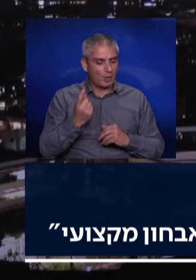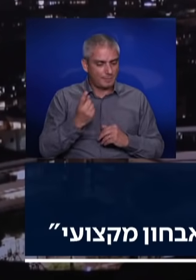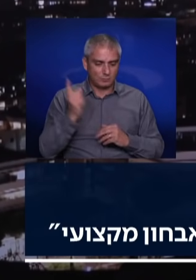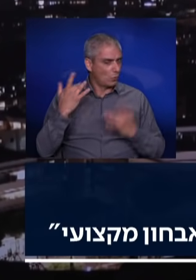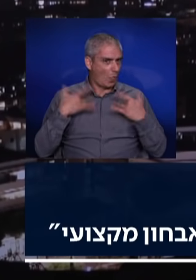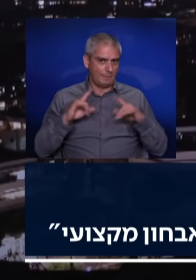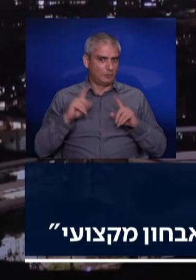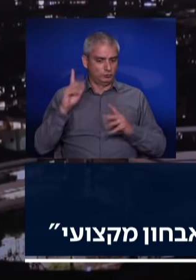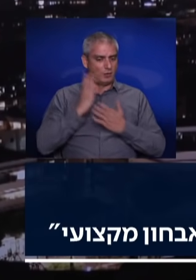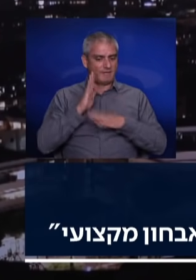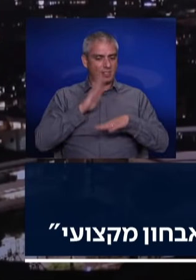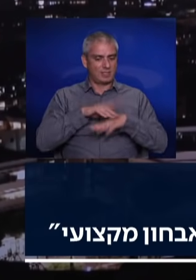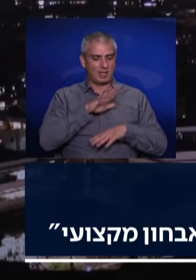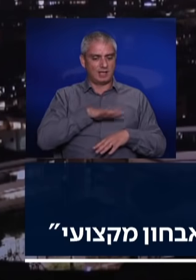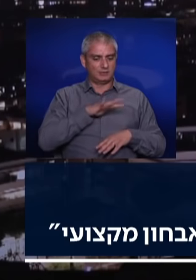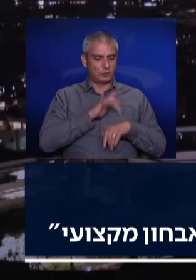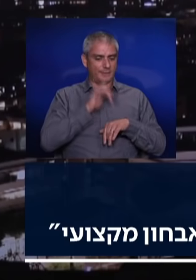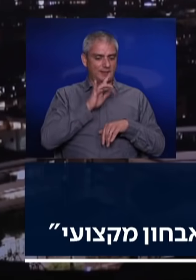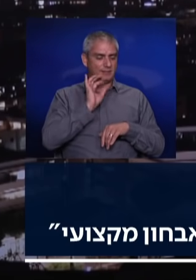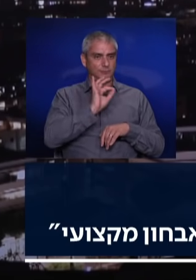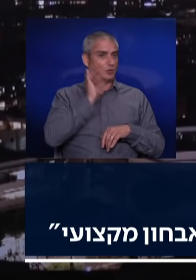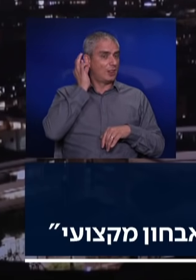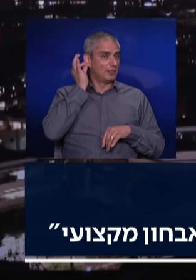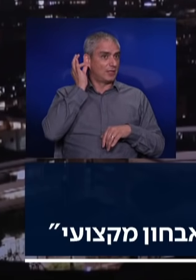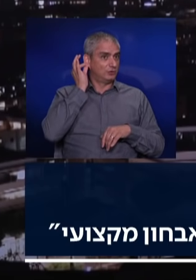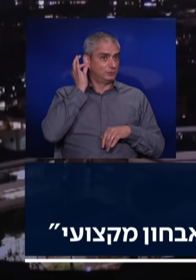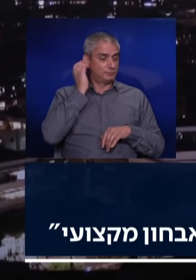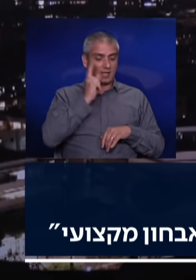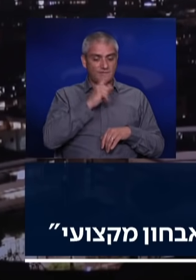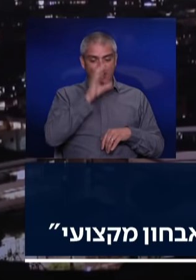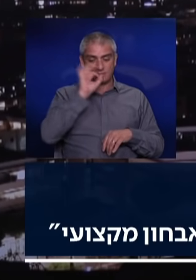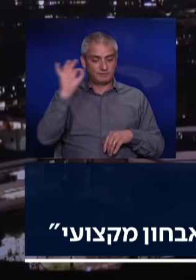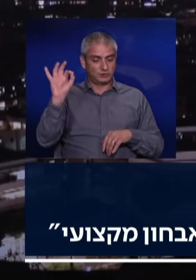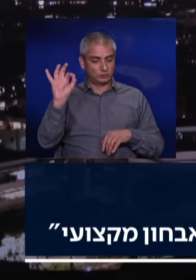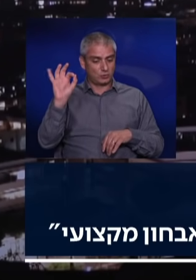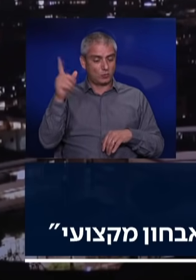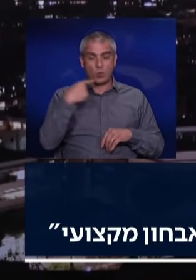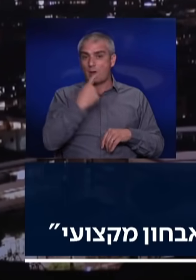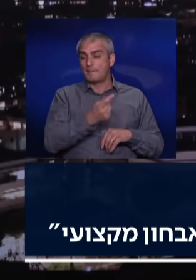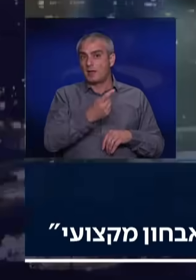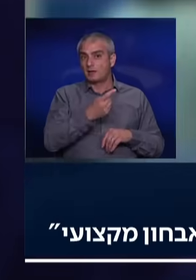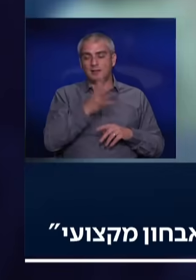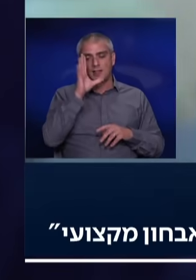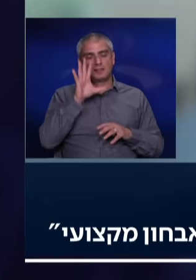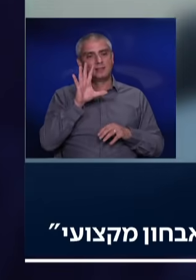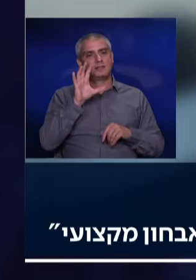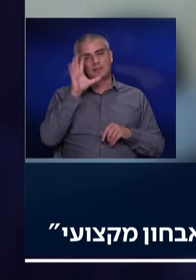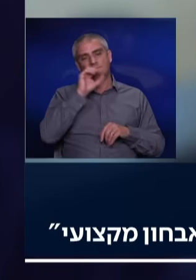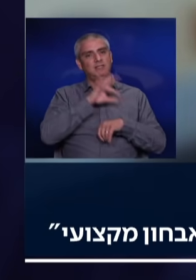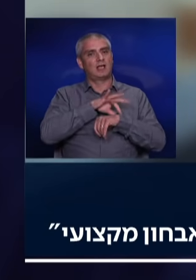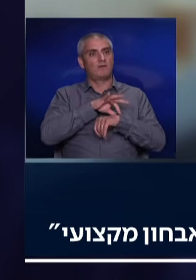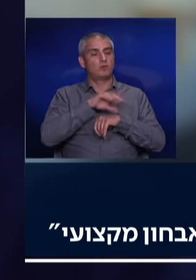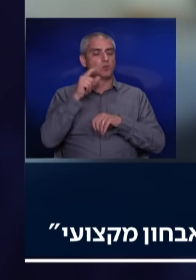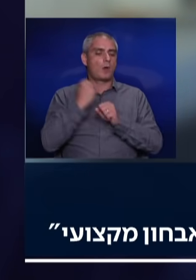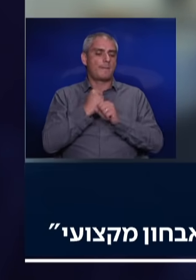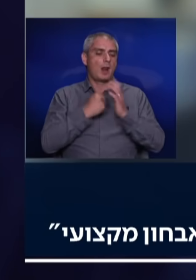מכחיש שהוא נגע באזורים אינטימיים של נשים, אלא שלתפיסתו לגרסתו אומר שמדובר בתפיסה רפואית שלפיה הוא פעל